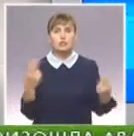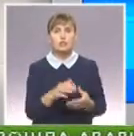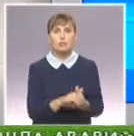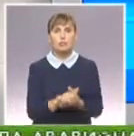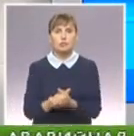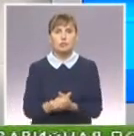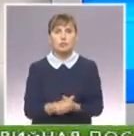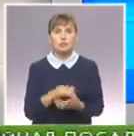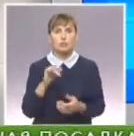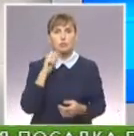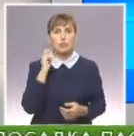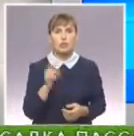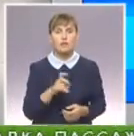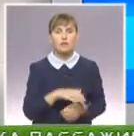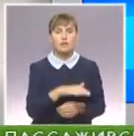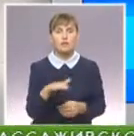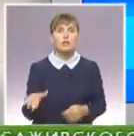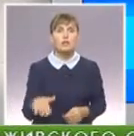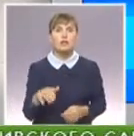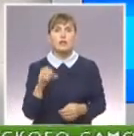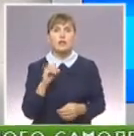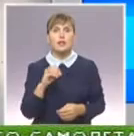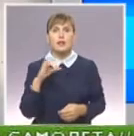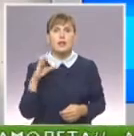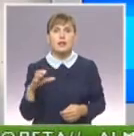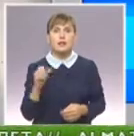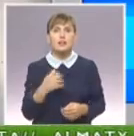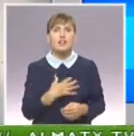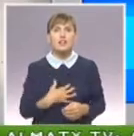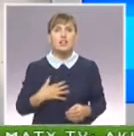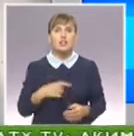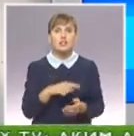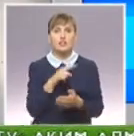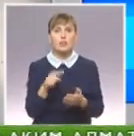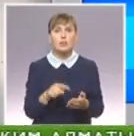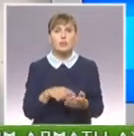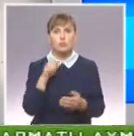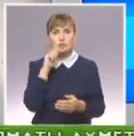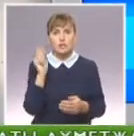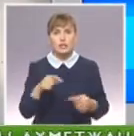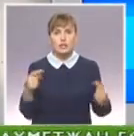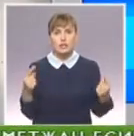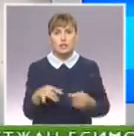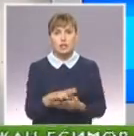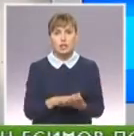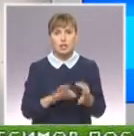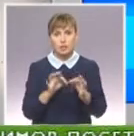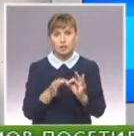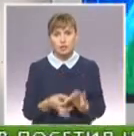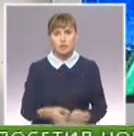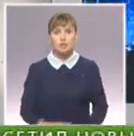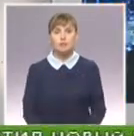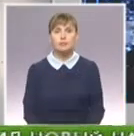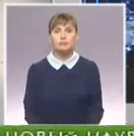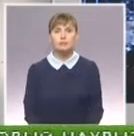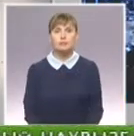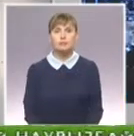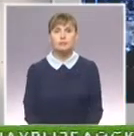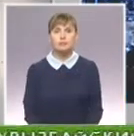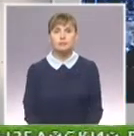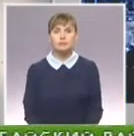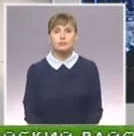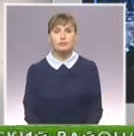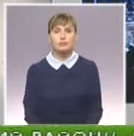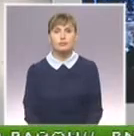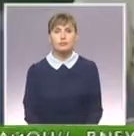между таможенным союзом и Украиной на фоне ЕС. А ключевой вопрос – все же украинский кризис. Тему продолжат наши корреспонденты.